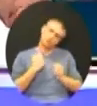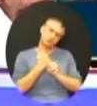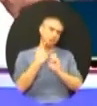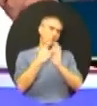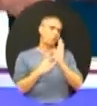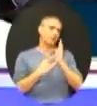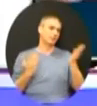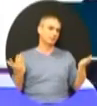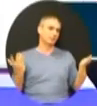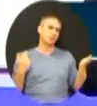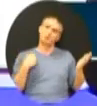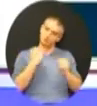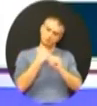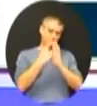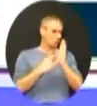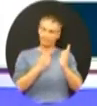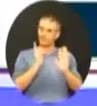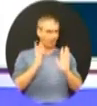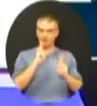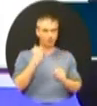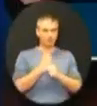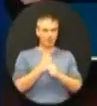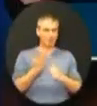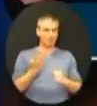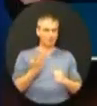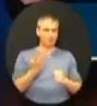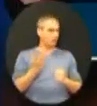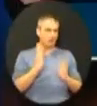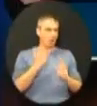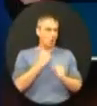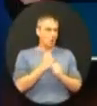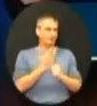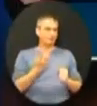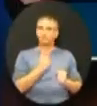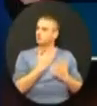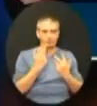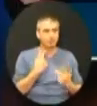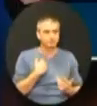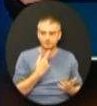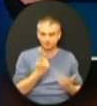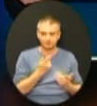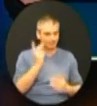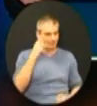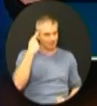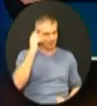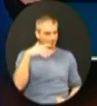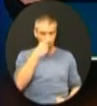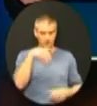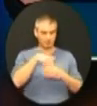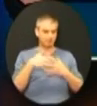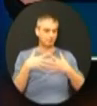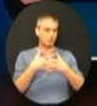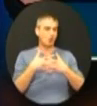חוקים אנחנו מוציאים חוקים אבל לא ככה זה צריך לעבוד הרי זה ברור זה לא ברור זה לא ברור אני לא אומר ברור אבלב להניח שכשאתה